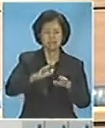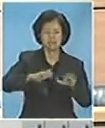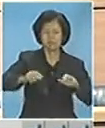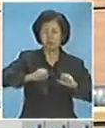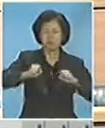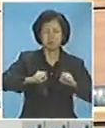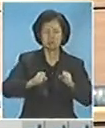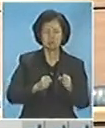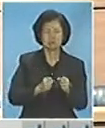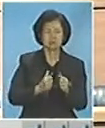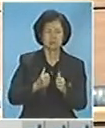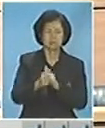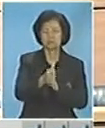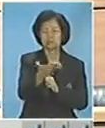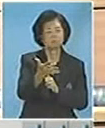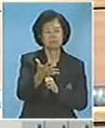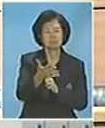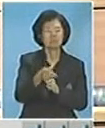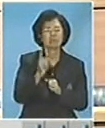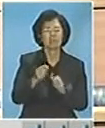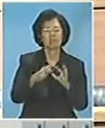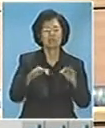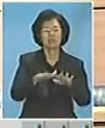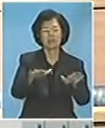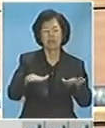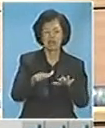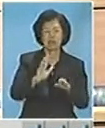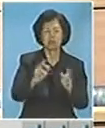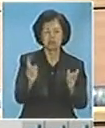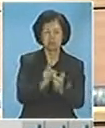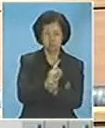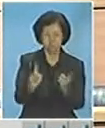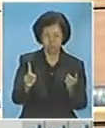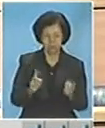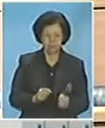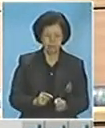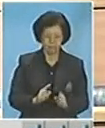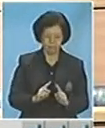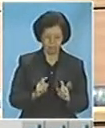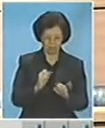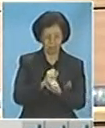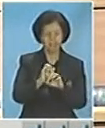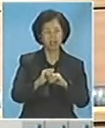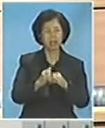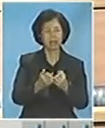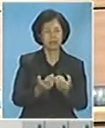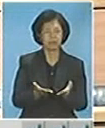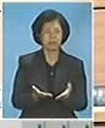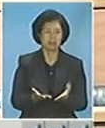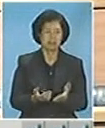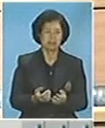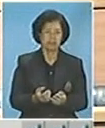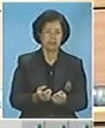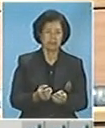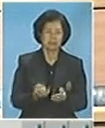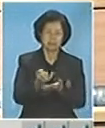ค่อยทันเป็นเรื่องปกติของสังคมแต่อย่างไรก็ตามจะทำอย่างไรที่จะให้ศิล